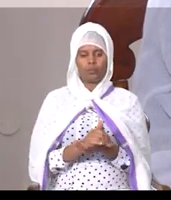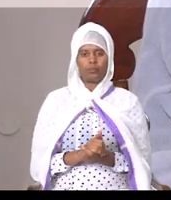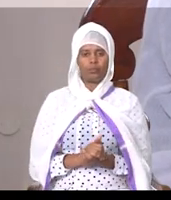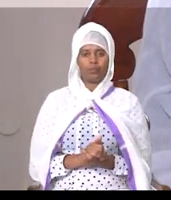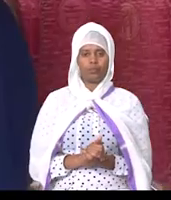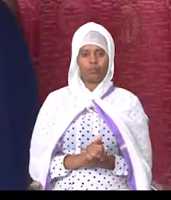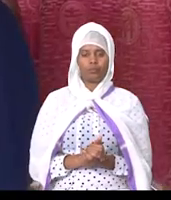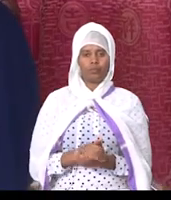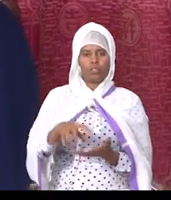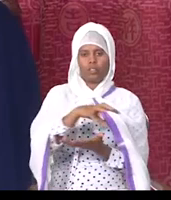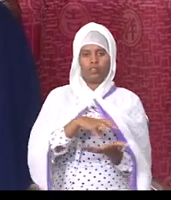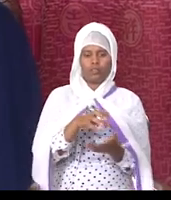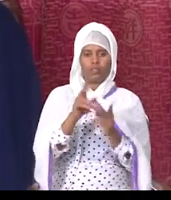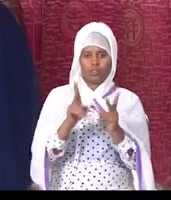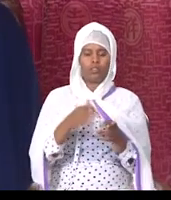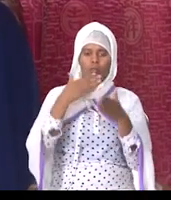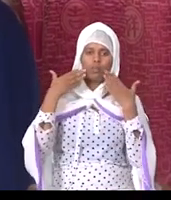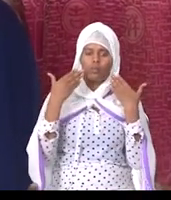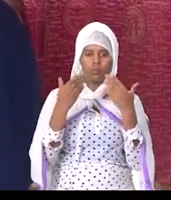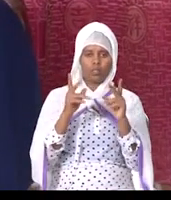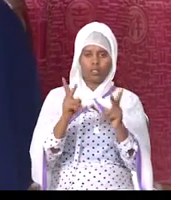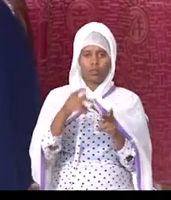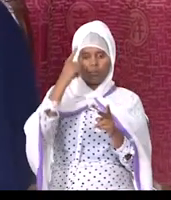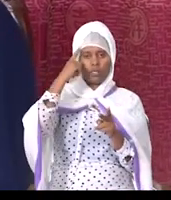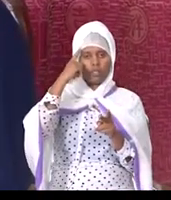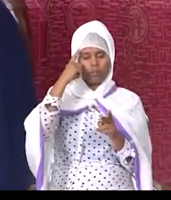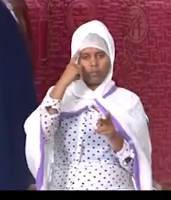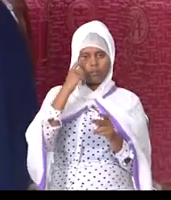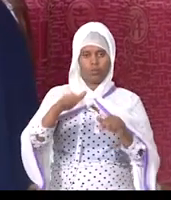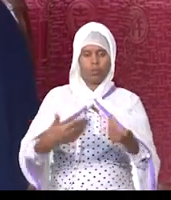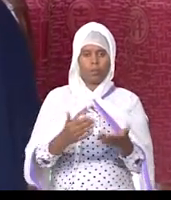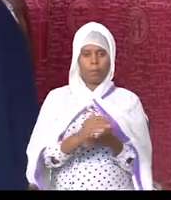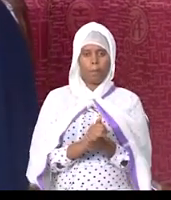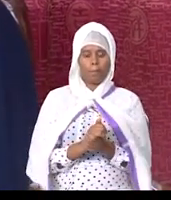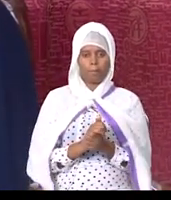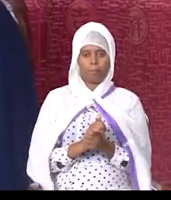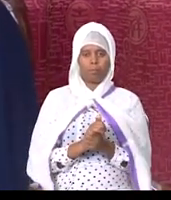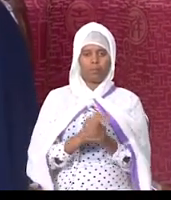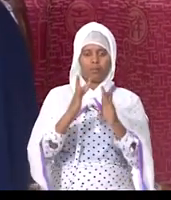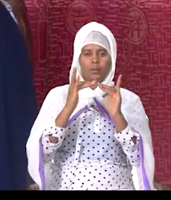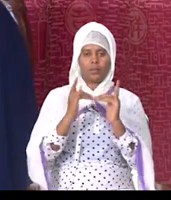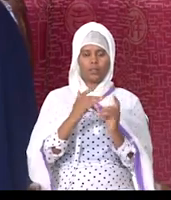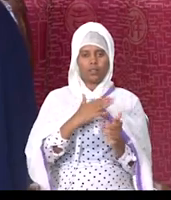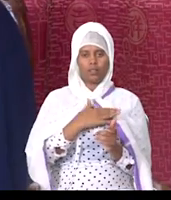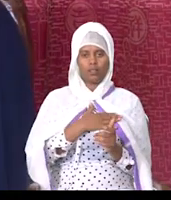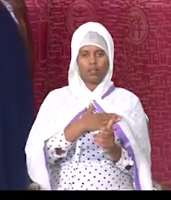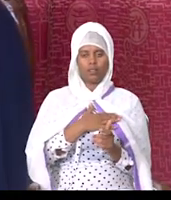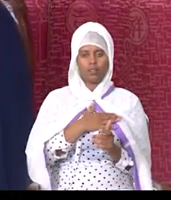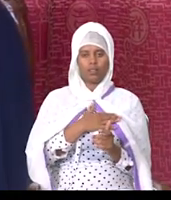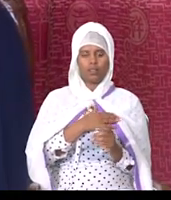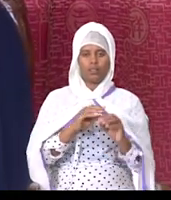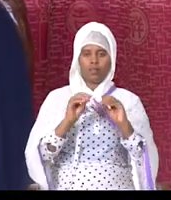እድልክበኩ ሐፈሻዊ ከም ለበዋዊ ከአ ከም ምህጽንታ ዝቀርብ ናይ